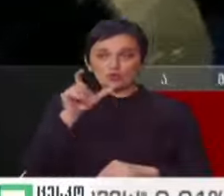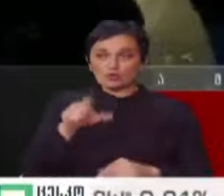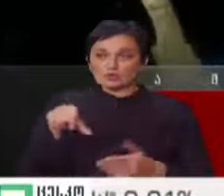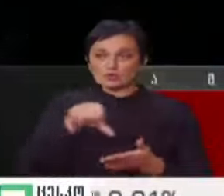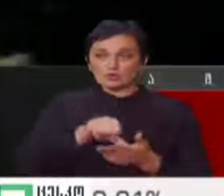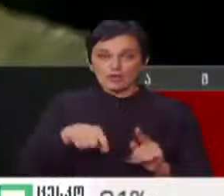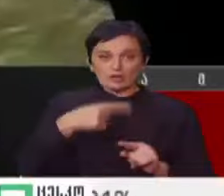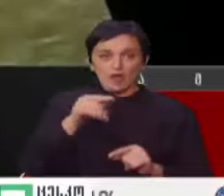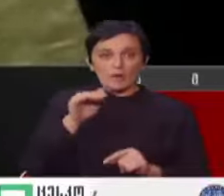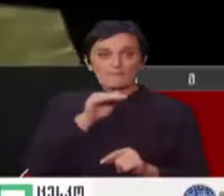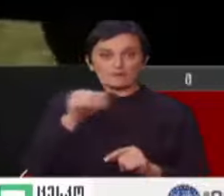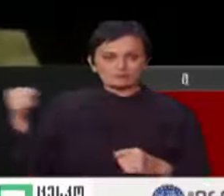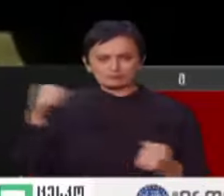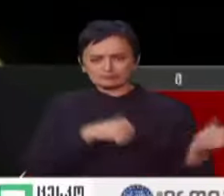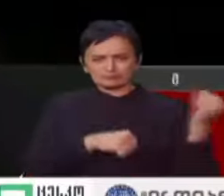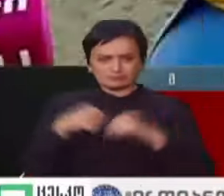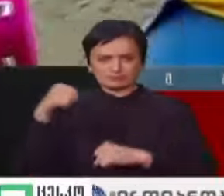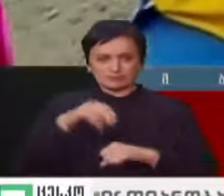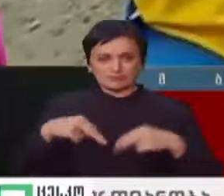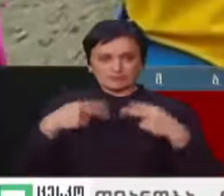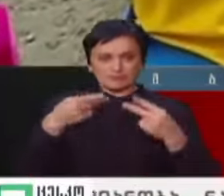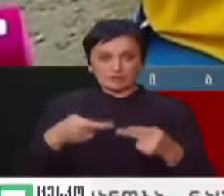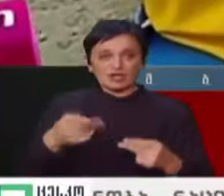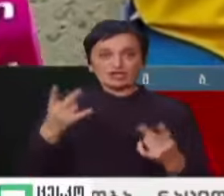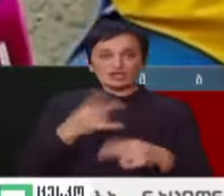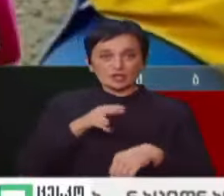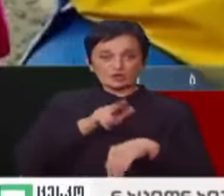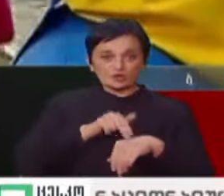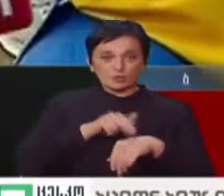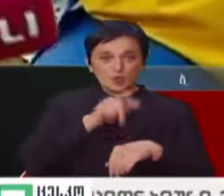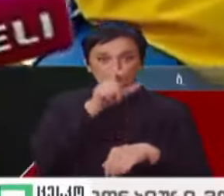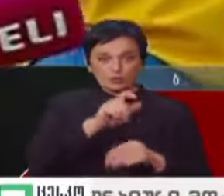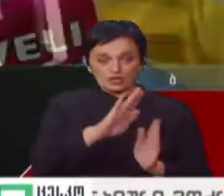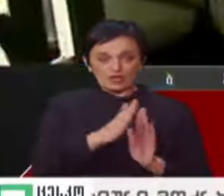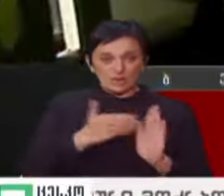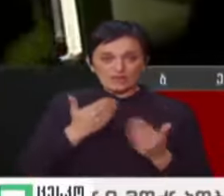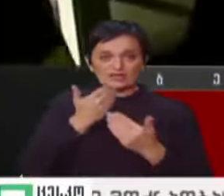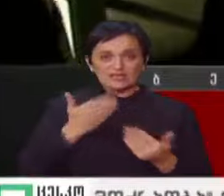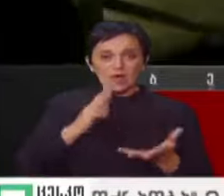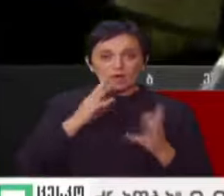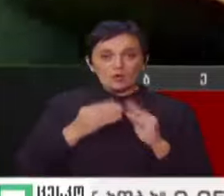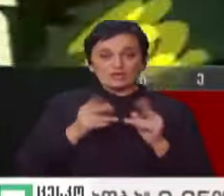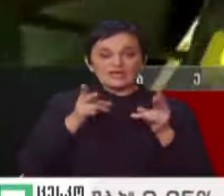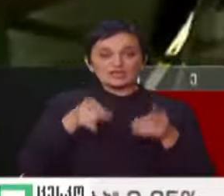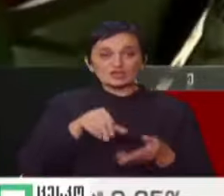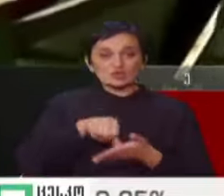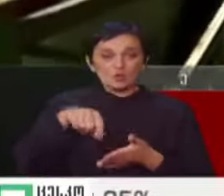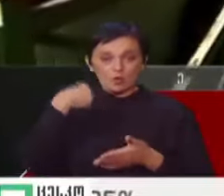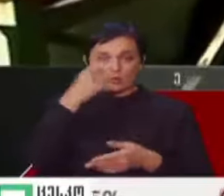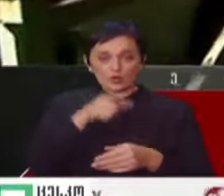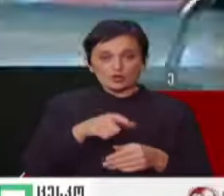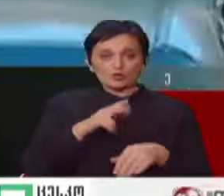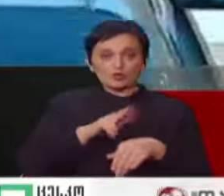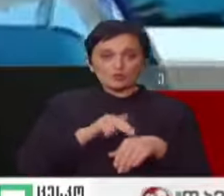გამოჩენის შემდეგ კი ფიზიკურ დაპირისპირებაში გადაიზარდა. Საჭირო გახდა სამართალდამცველების მობილიზებაც. Საბოლოო ჯამში ინციდენტში მონაწილე პირები